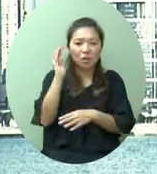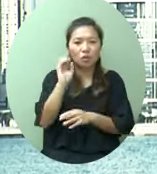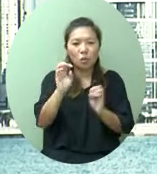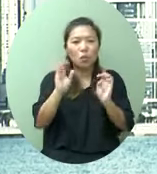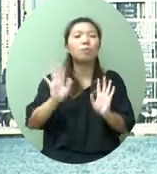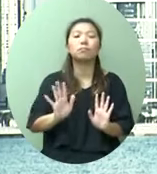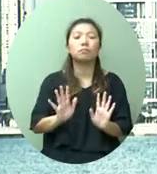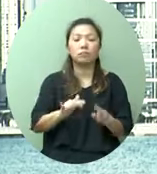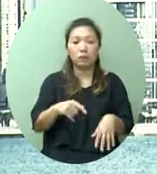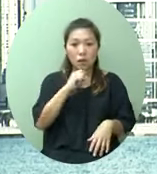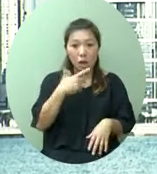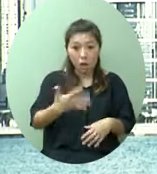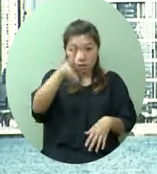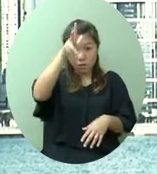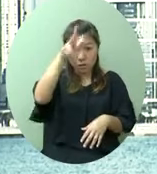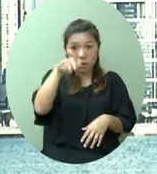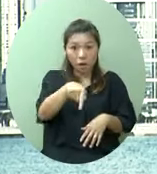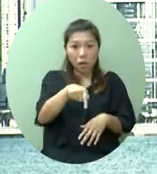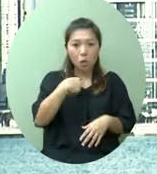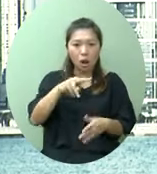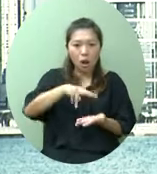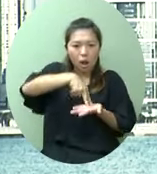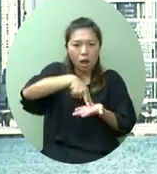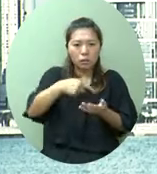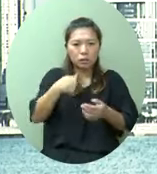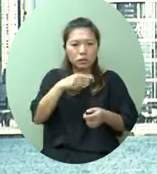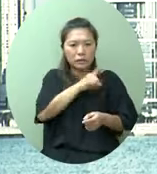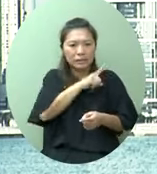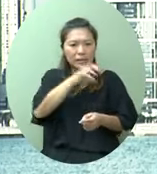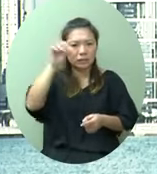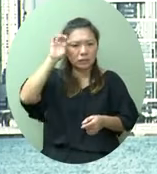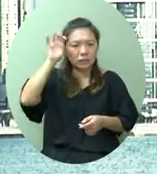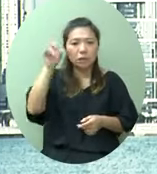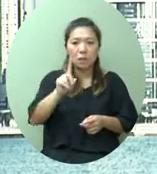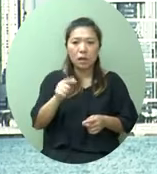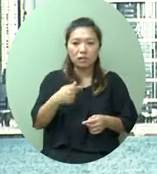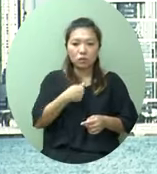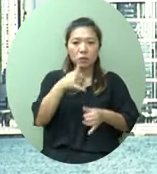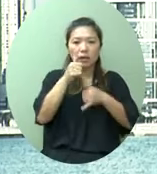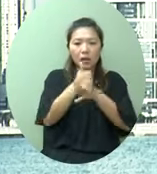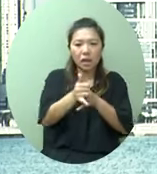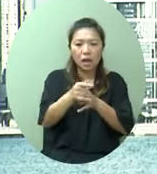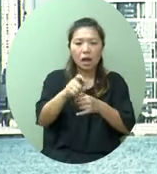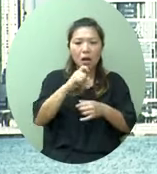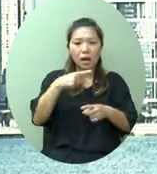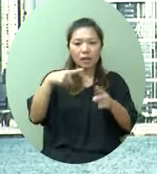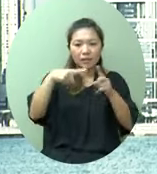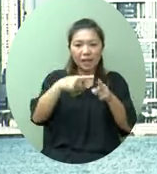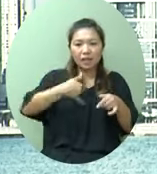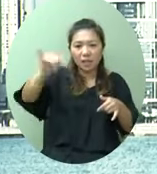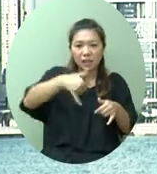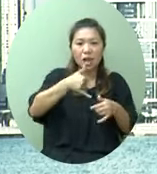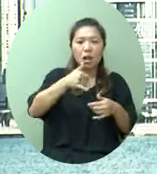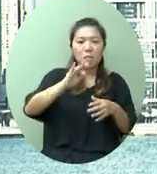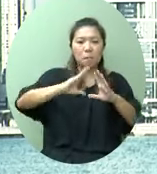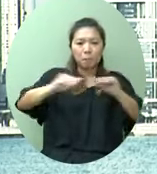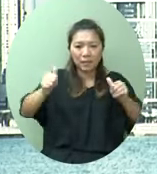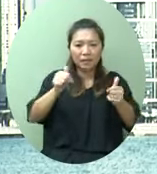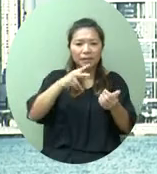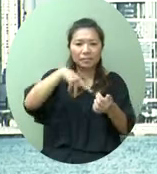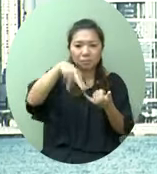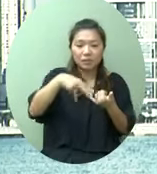們特區政府的立場是很清晰的，只要達至有序可以給我們人員往來免檢疫，中